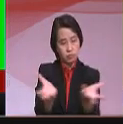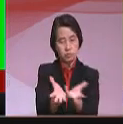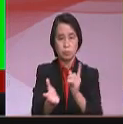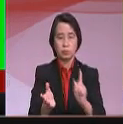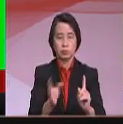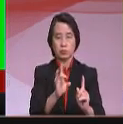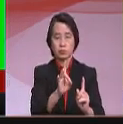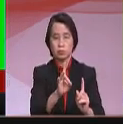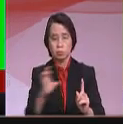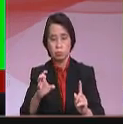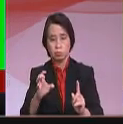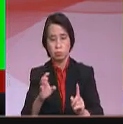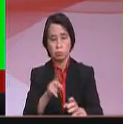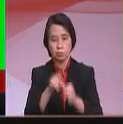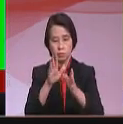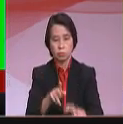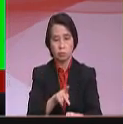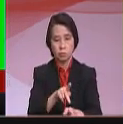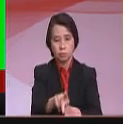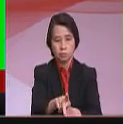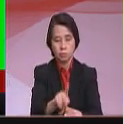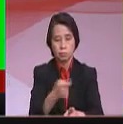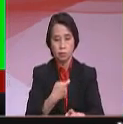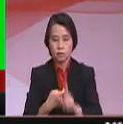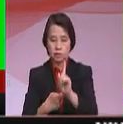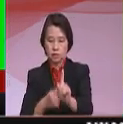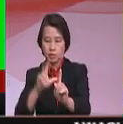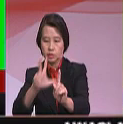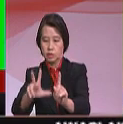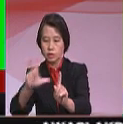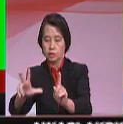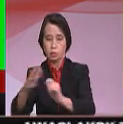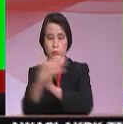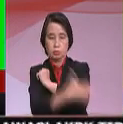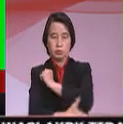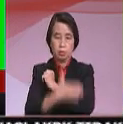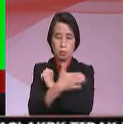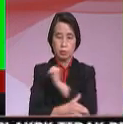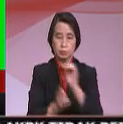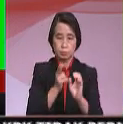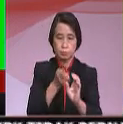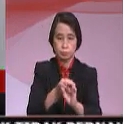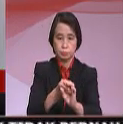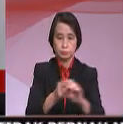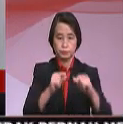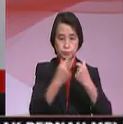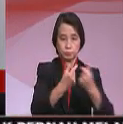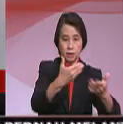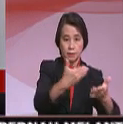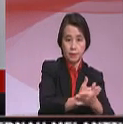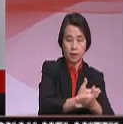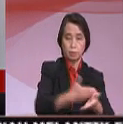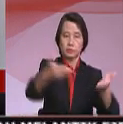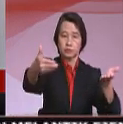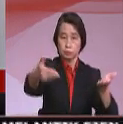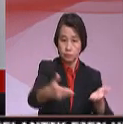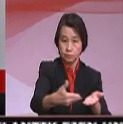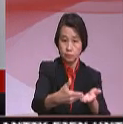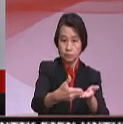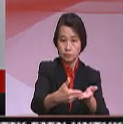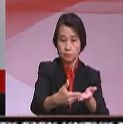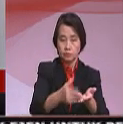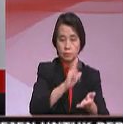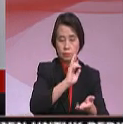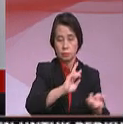1,800 penyertaan sektor profesional dari 133 negara. Kategori baharu yang diperkenalkan adalah